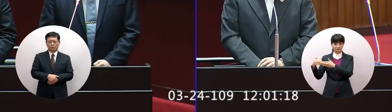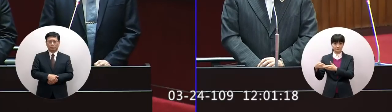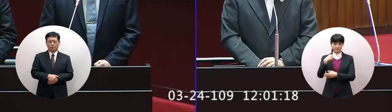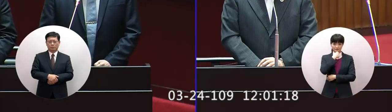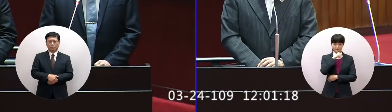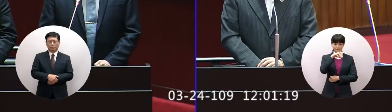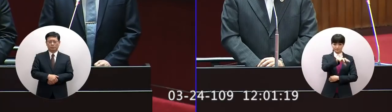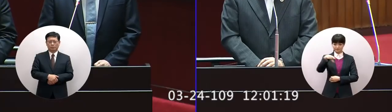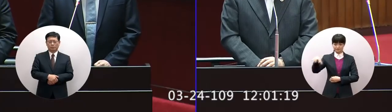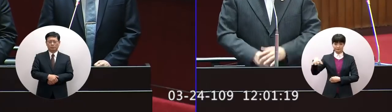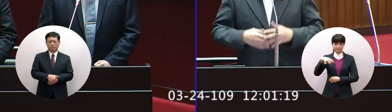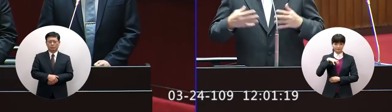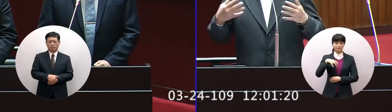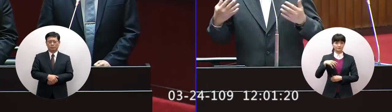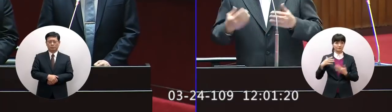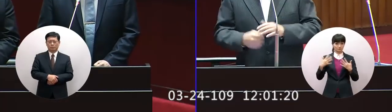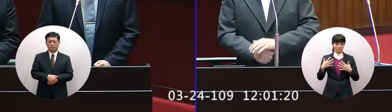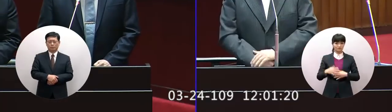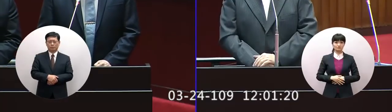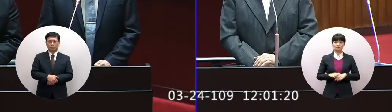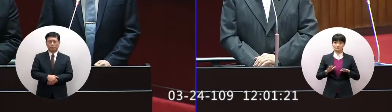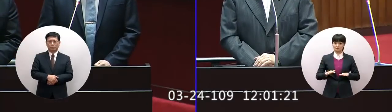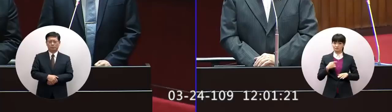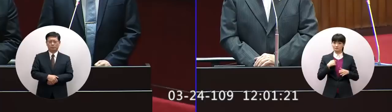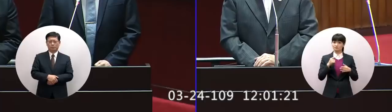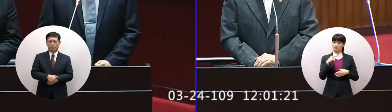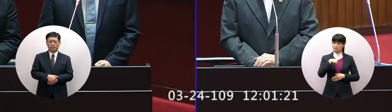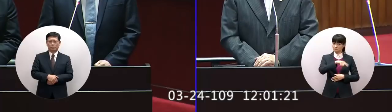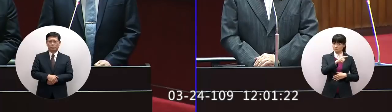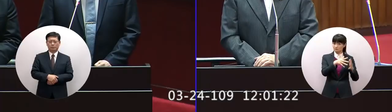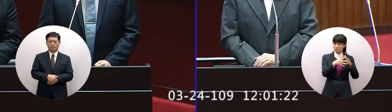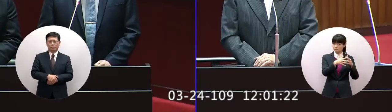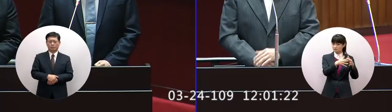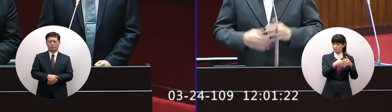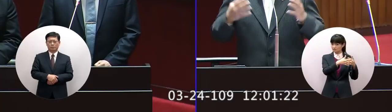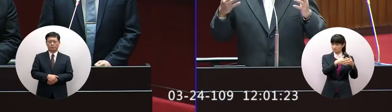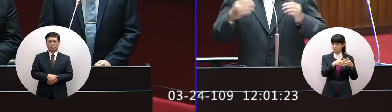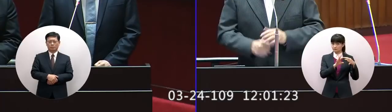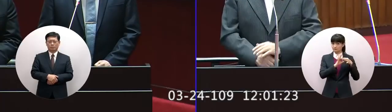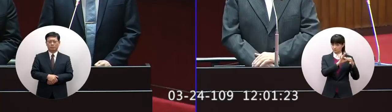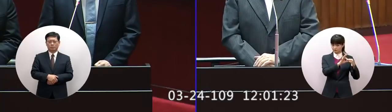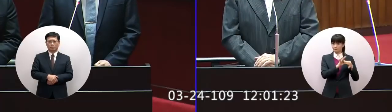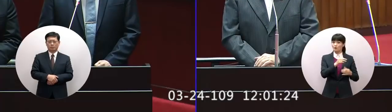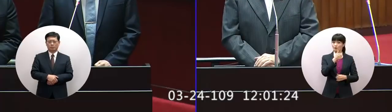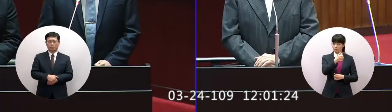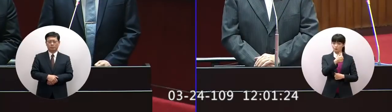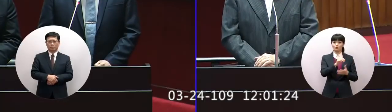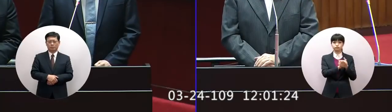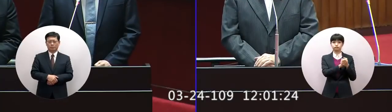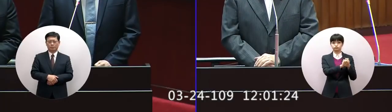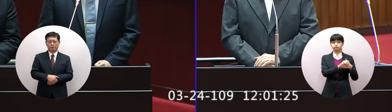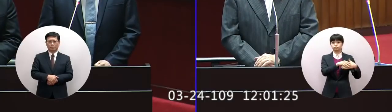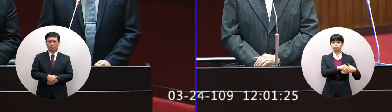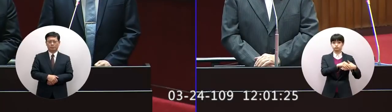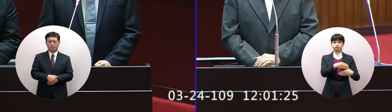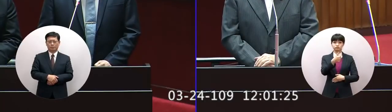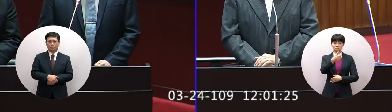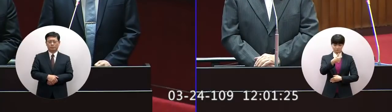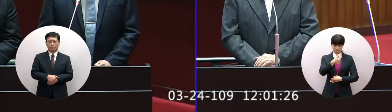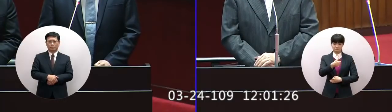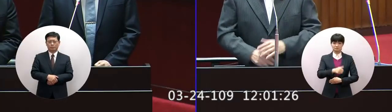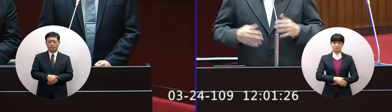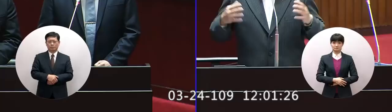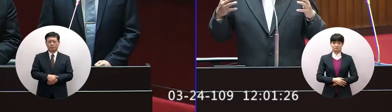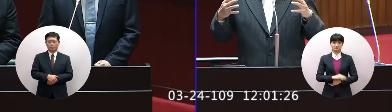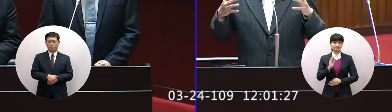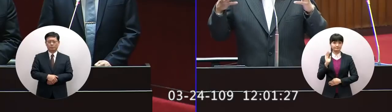在跟美国的关系非常好，这是不争的事实，美国是我们的好朋友，但是我们